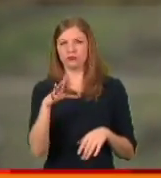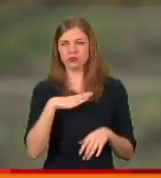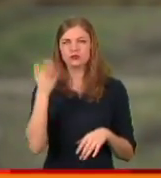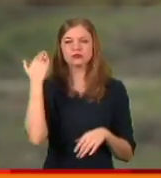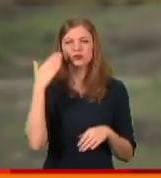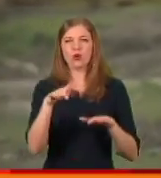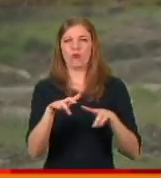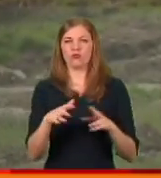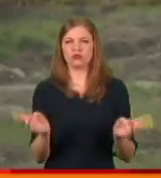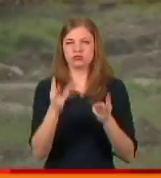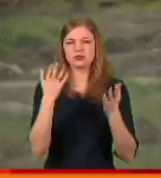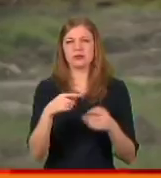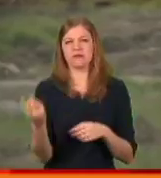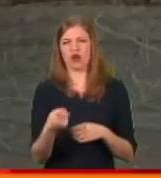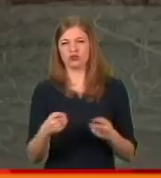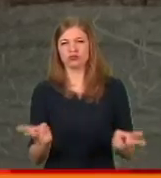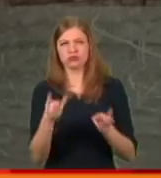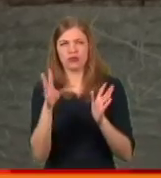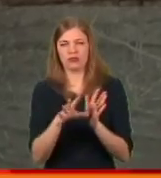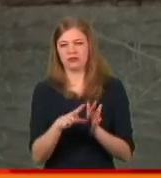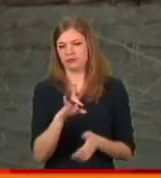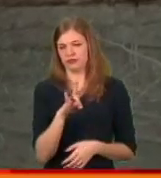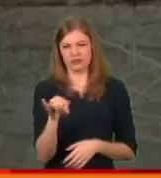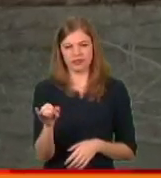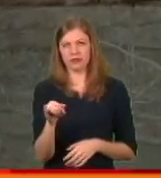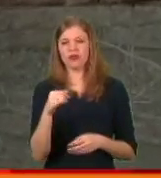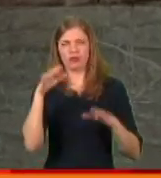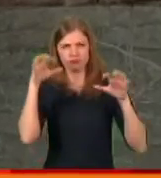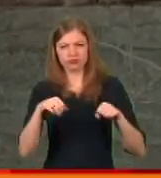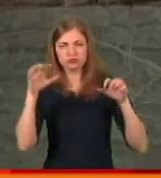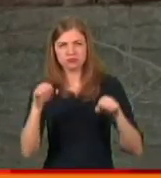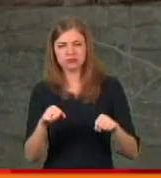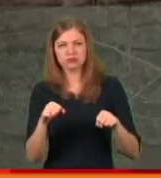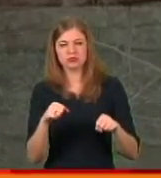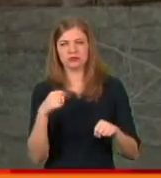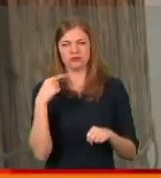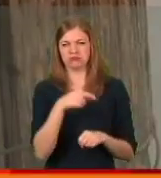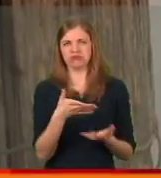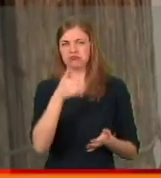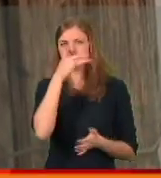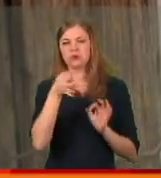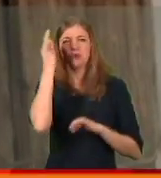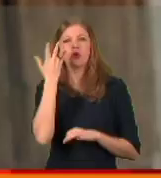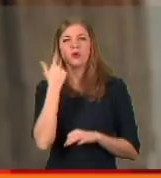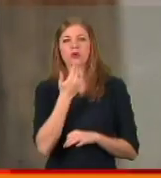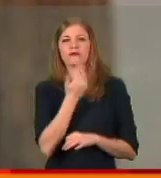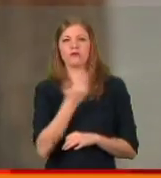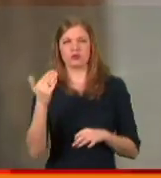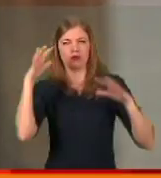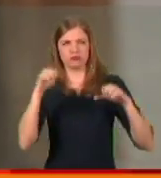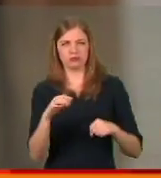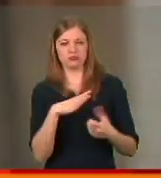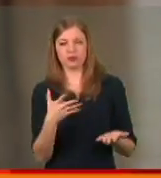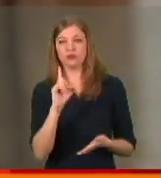них колись комп'ютери, пральні машини? Ні. Чи зникає світло? Їм годі пригадати, коли востаннє таке